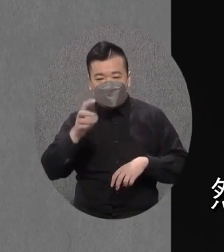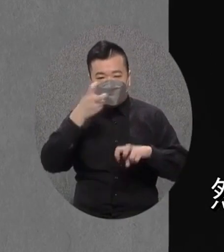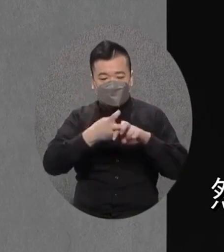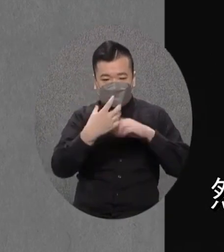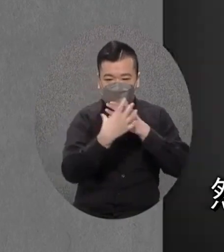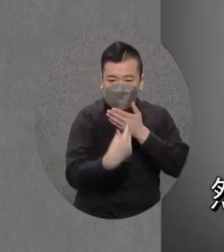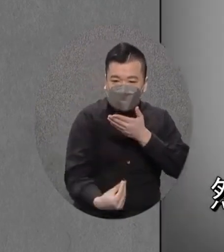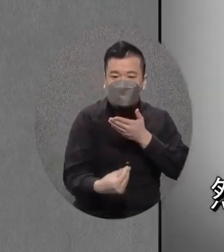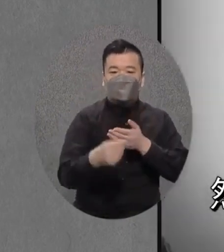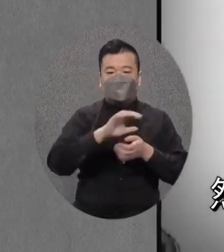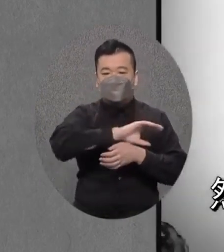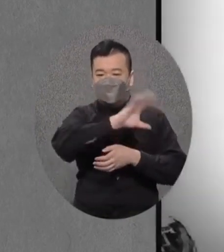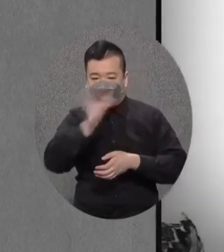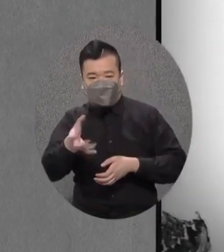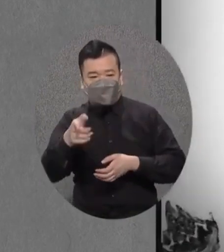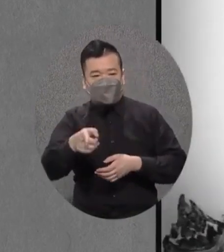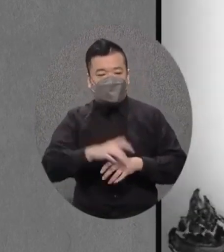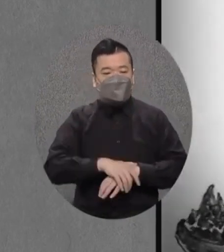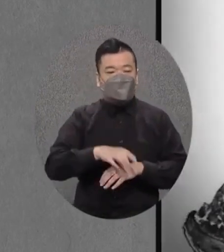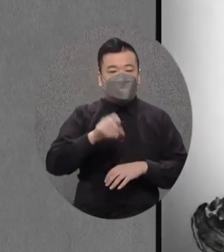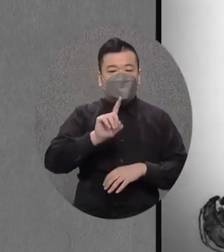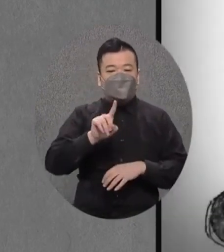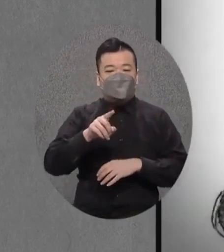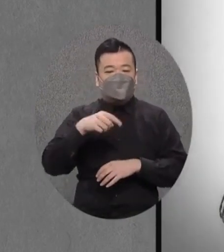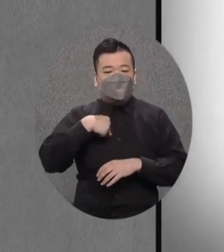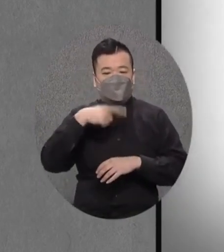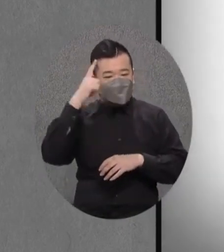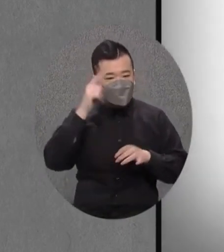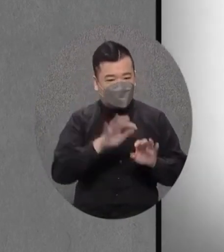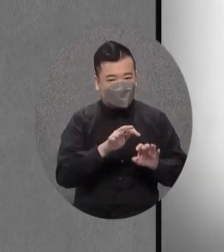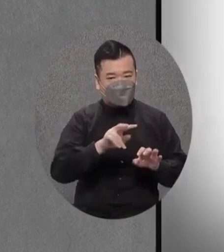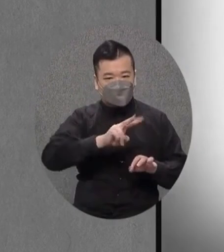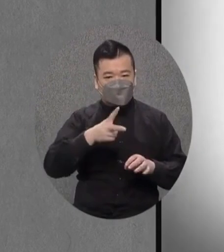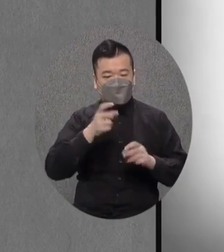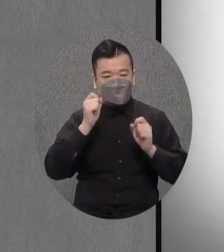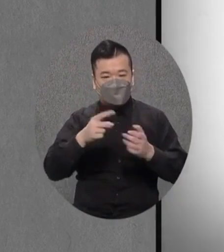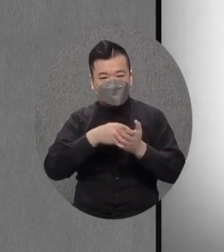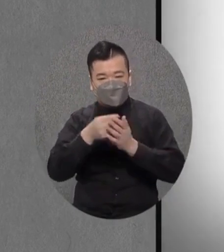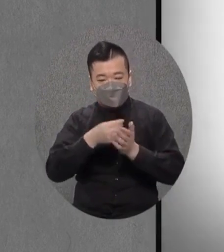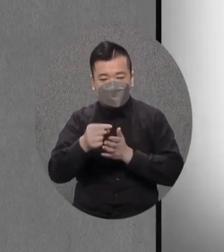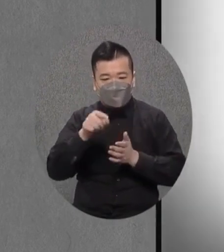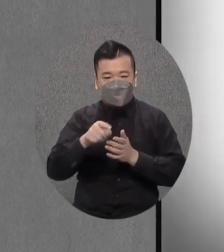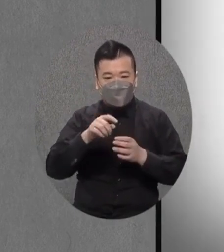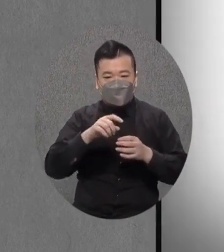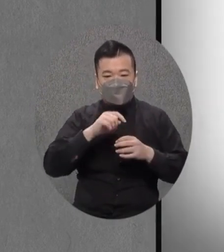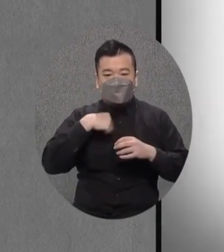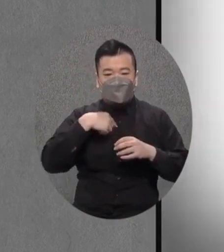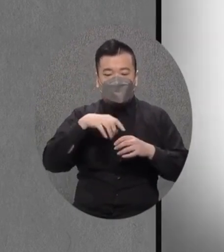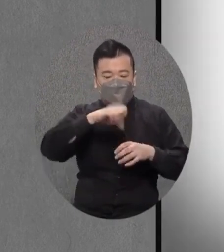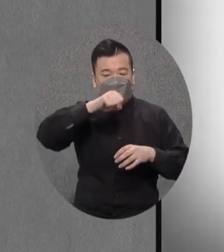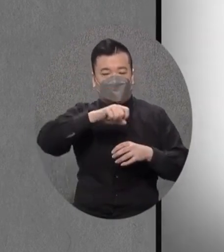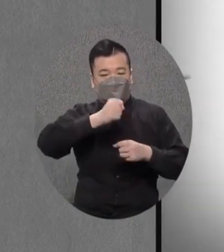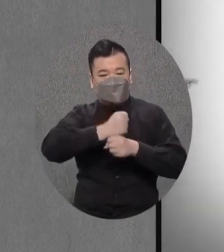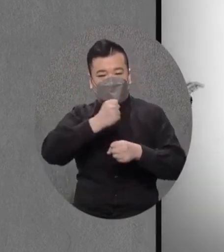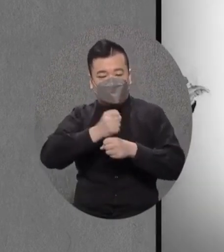咗出嚟之後，個圖像用軟件變成一個動畫，一個時態動畫 sequential image。